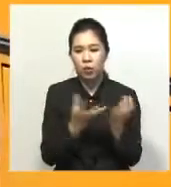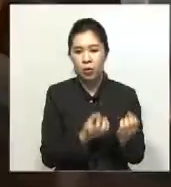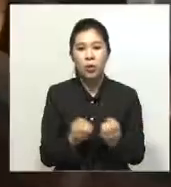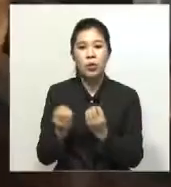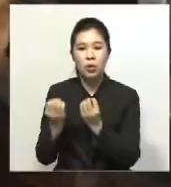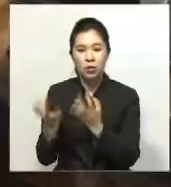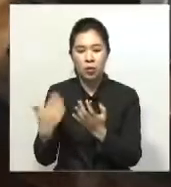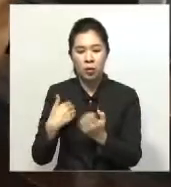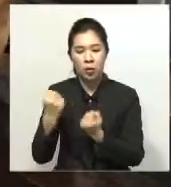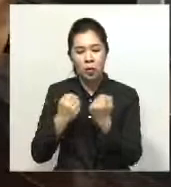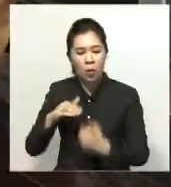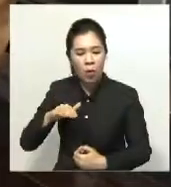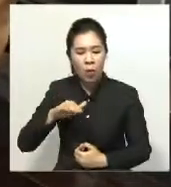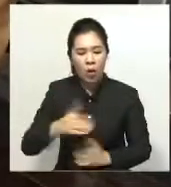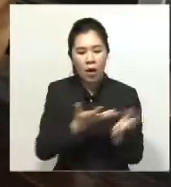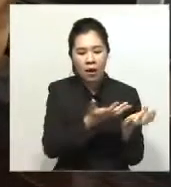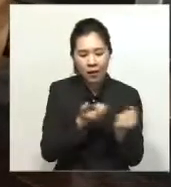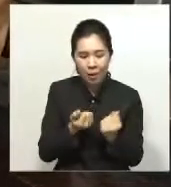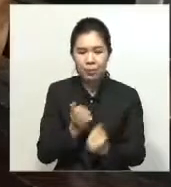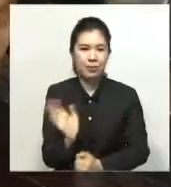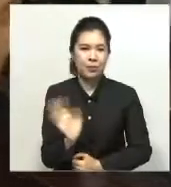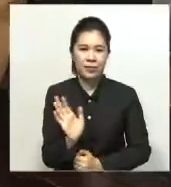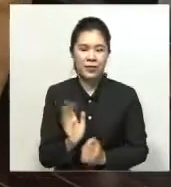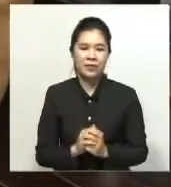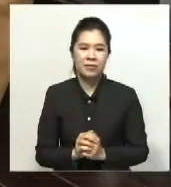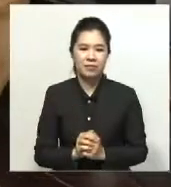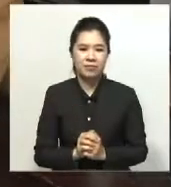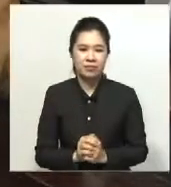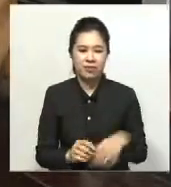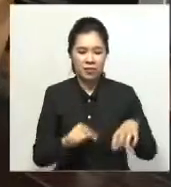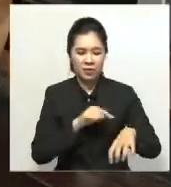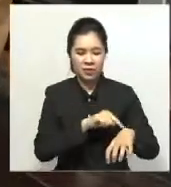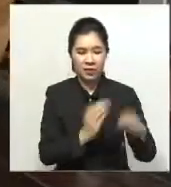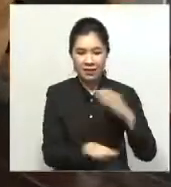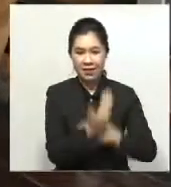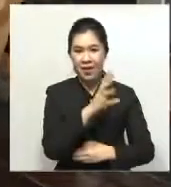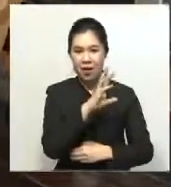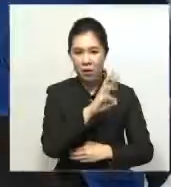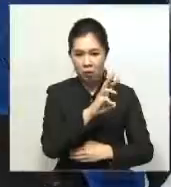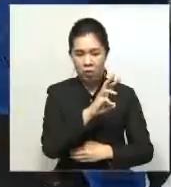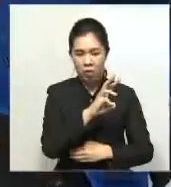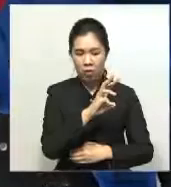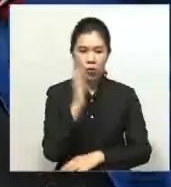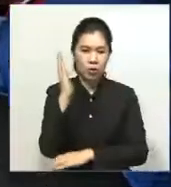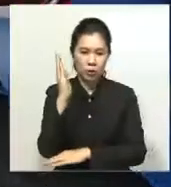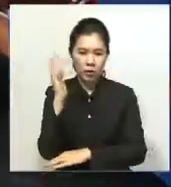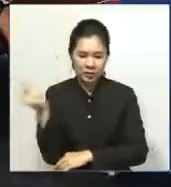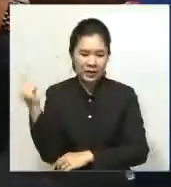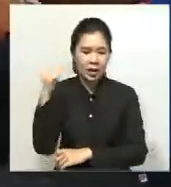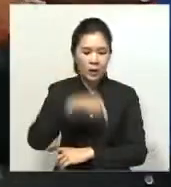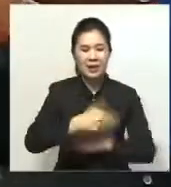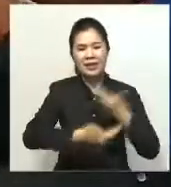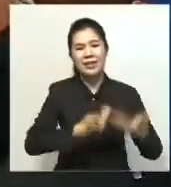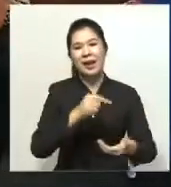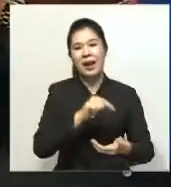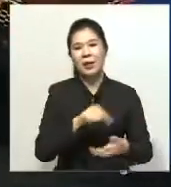ที่ออกจากเช่นเดียวกับรถที่ออกจากอนุสาวรีย์ชัยสมรภูมิก็จะออกจากท่าเวลา6นาฬิกาแล้วก็ขึ้นทางด่วนมาลงที่อู่มีนบุ